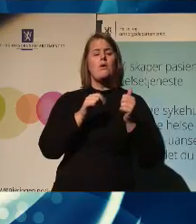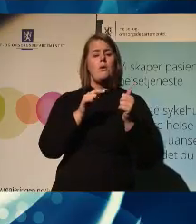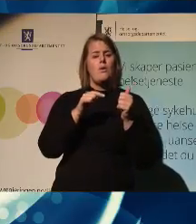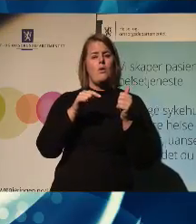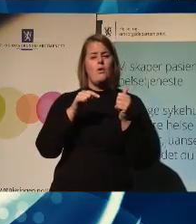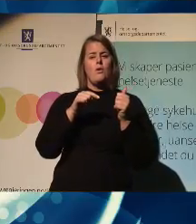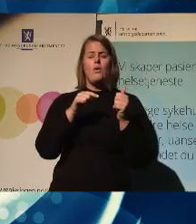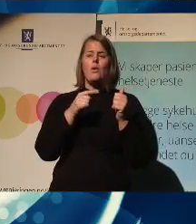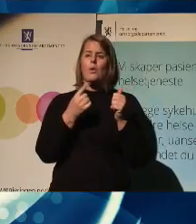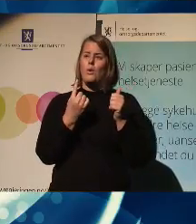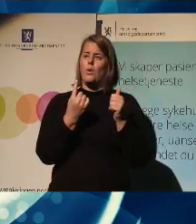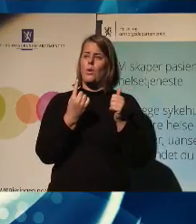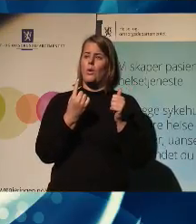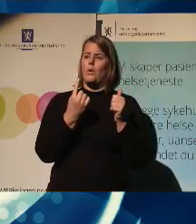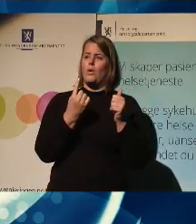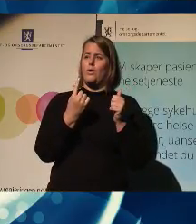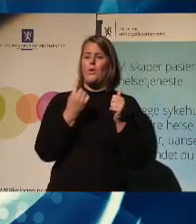de